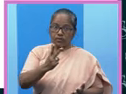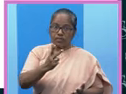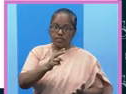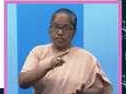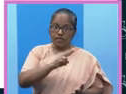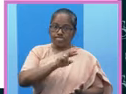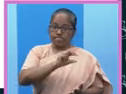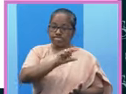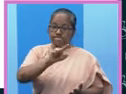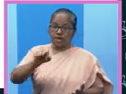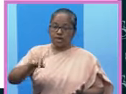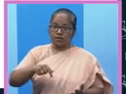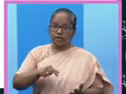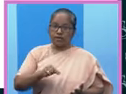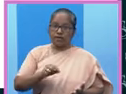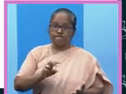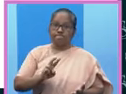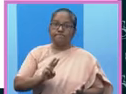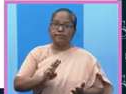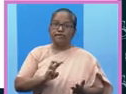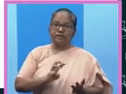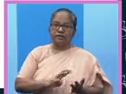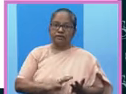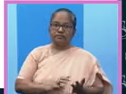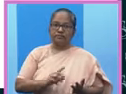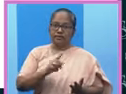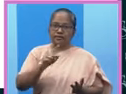சுற்றி வந்த பாதைக்கு என்ன பேர் அப்படின்னா பரிதி.